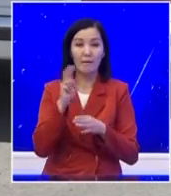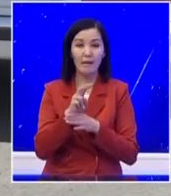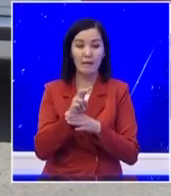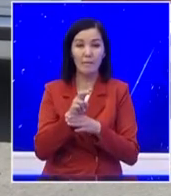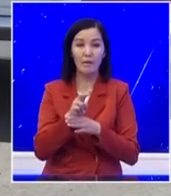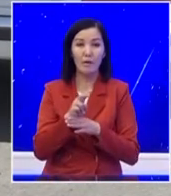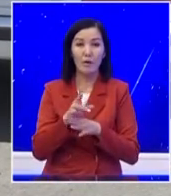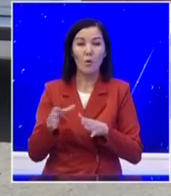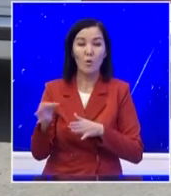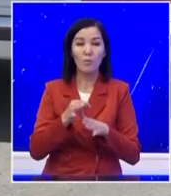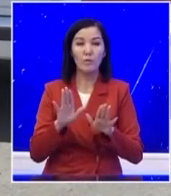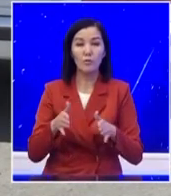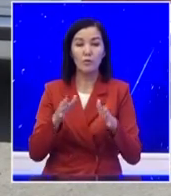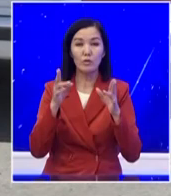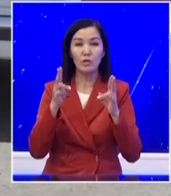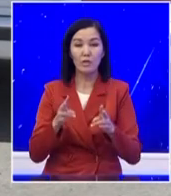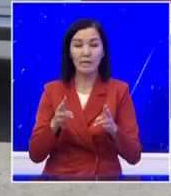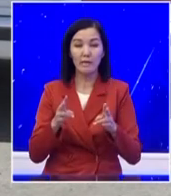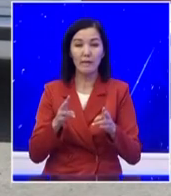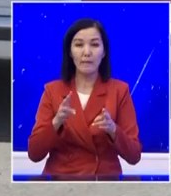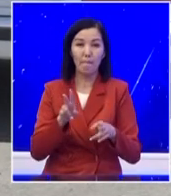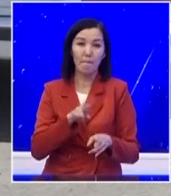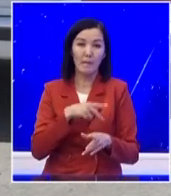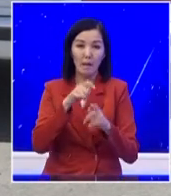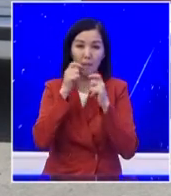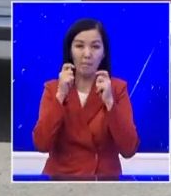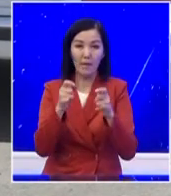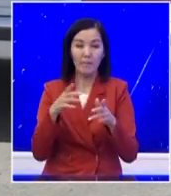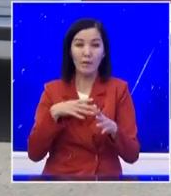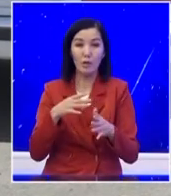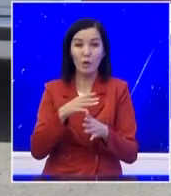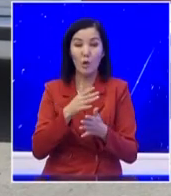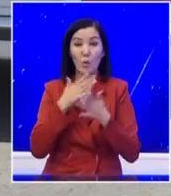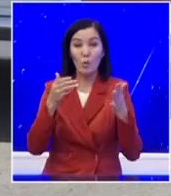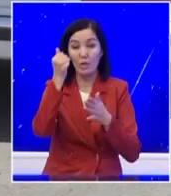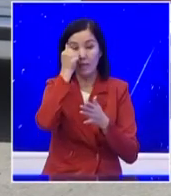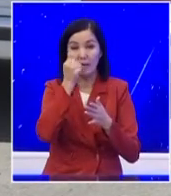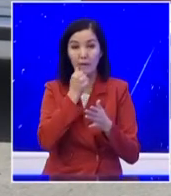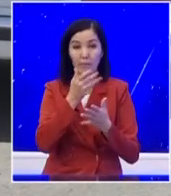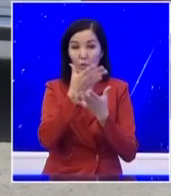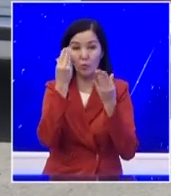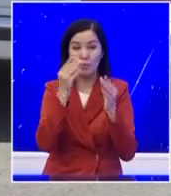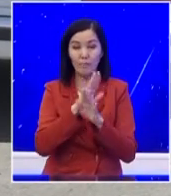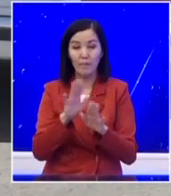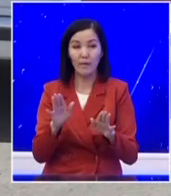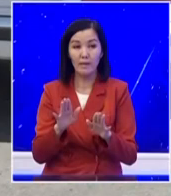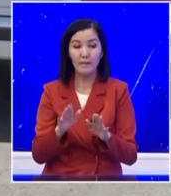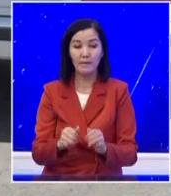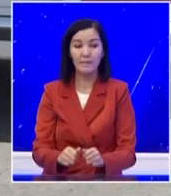бөлімшесі келіп, мені медальмен марапаттап жатыр. Көпте көп рахмет, ұмытпай, жаңағы